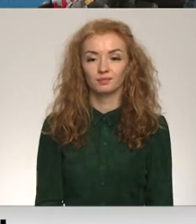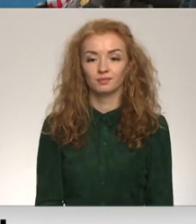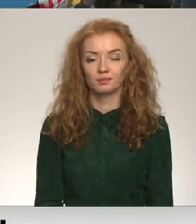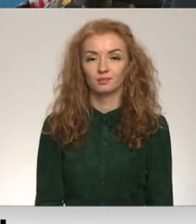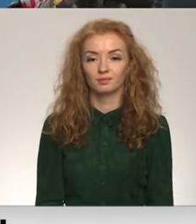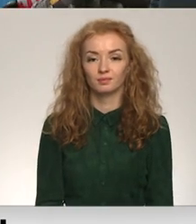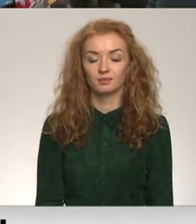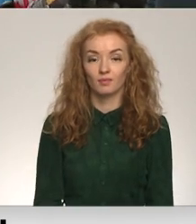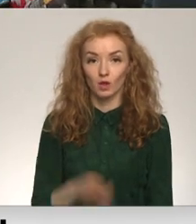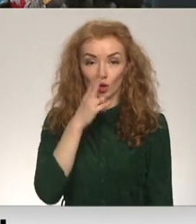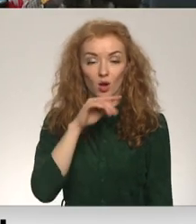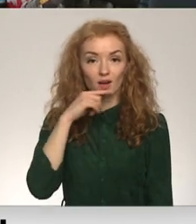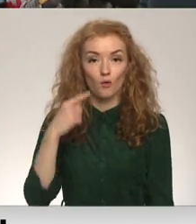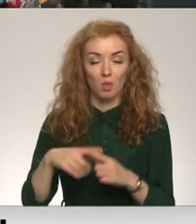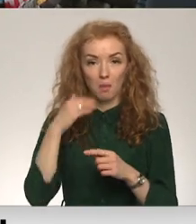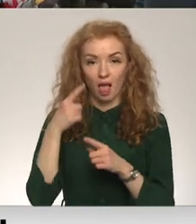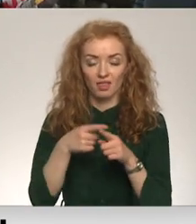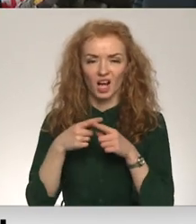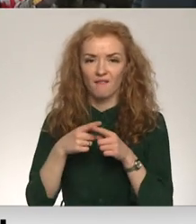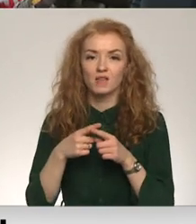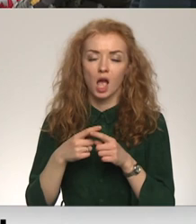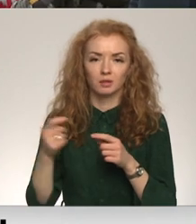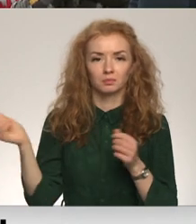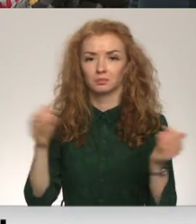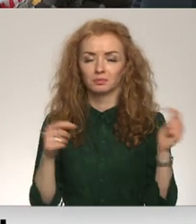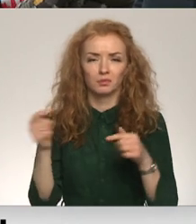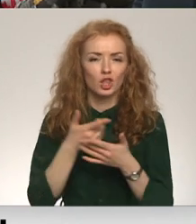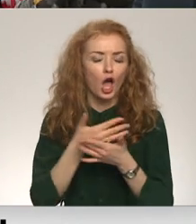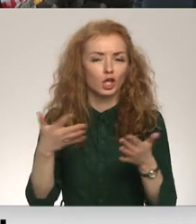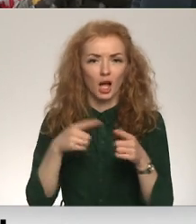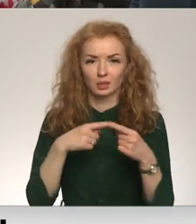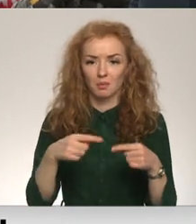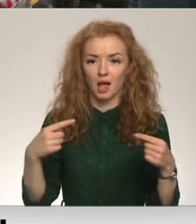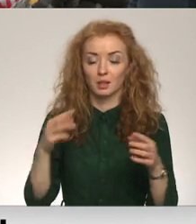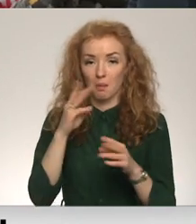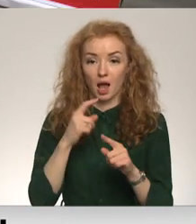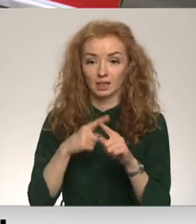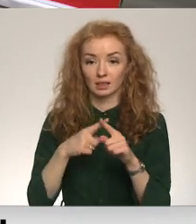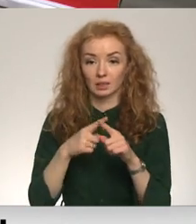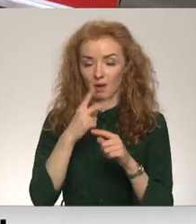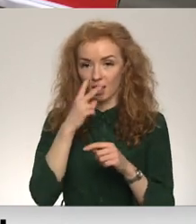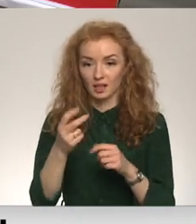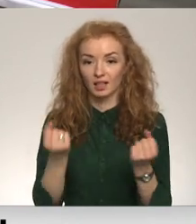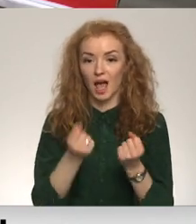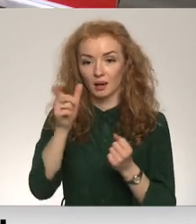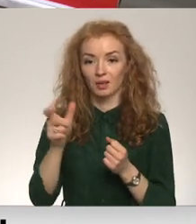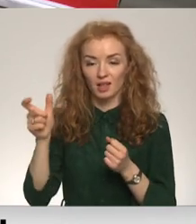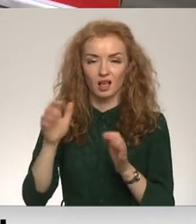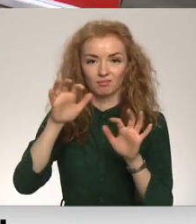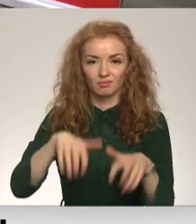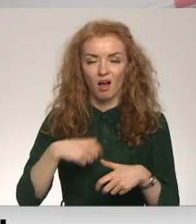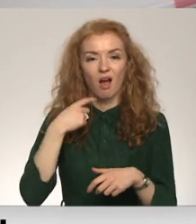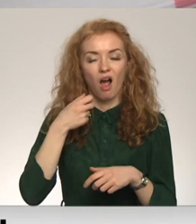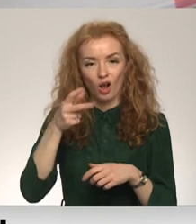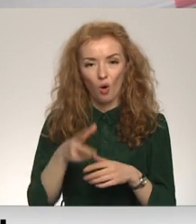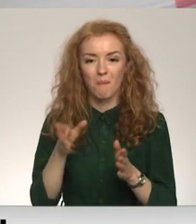No Krievijas un Baltkrievijas ienāk ļoti dažādas preces. Veikalā Maksim redzams, ka darbinieki izņēmuši, piemēram, alkoholiskos un